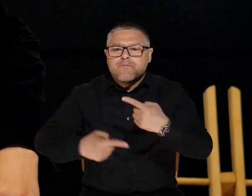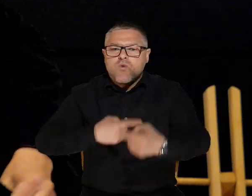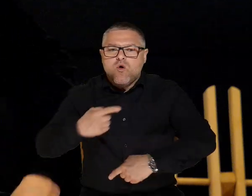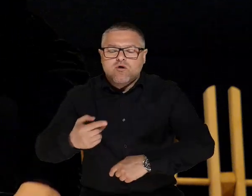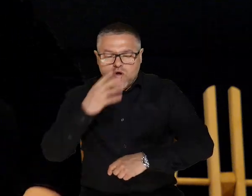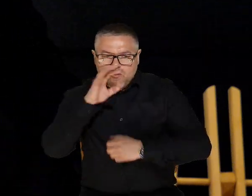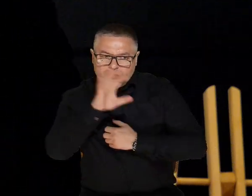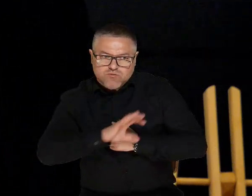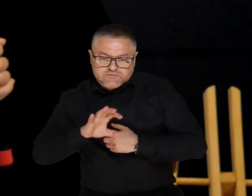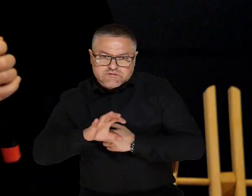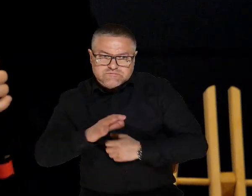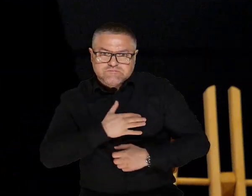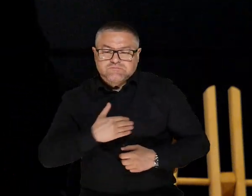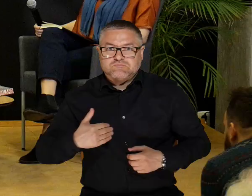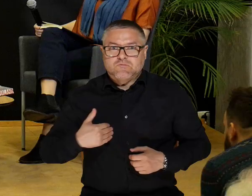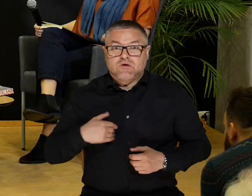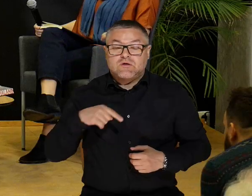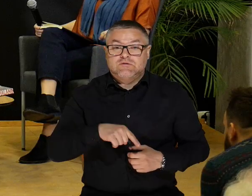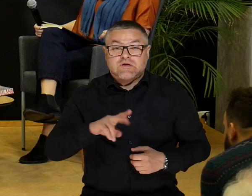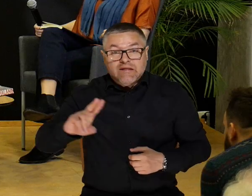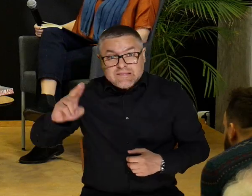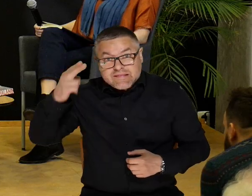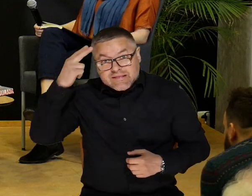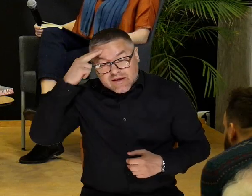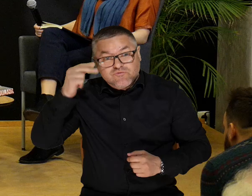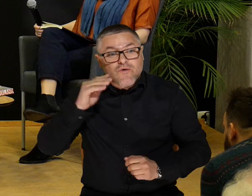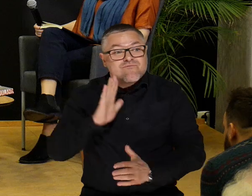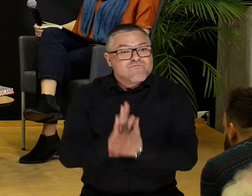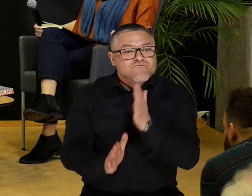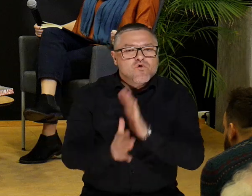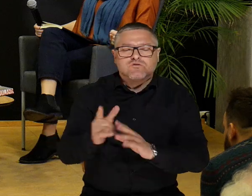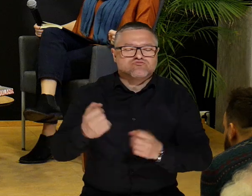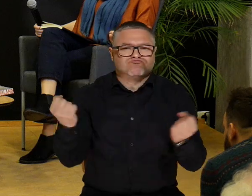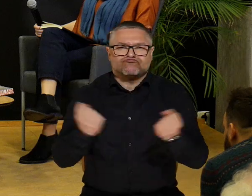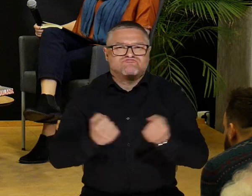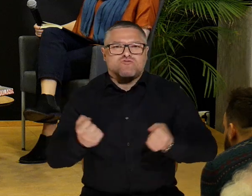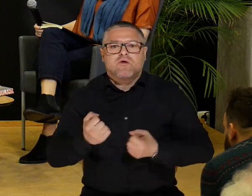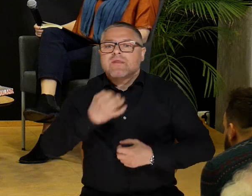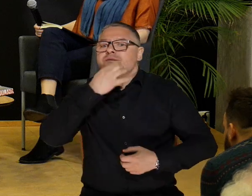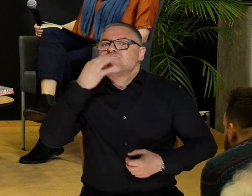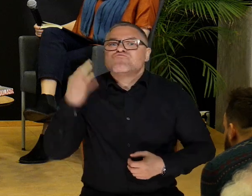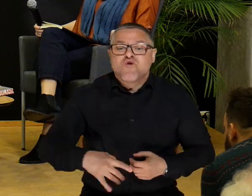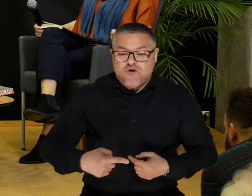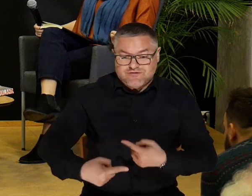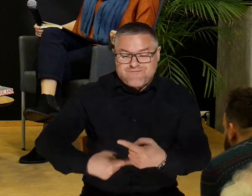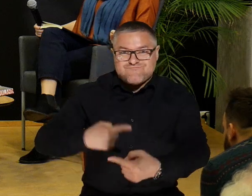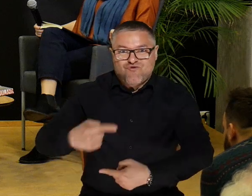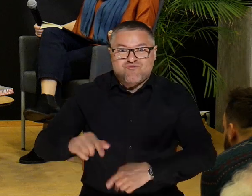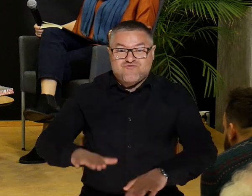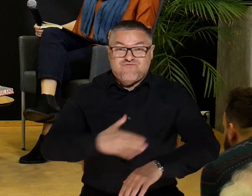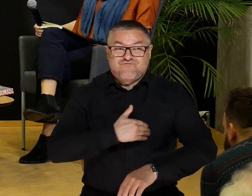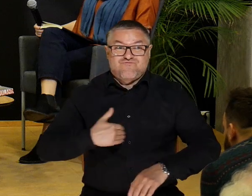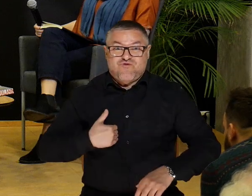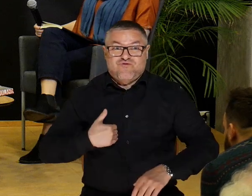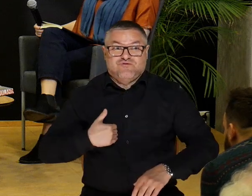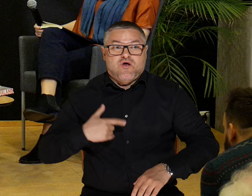zaobserwował coś, co go bardzo uderzyło, że taka traumatyzacja wojenna jest stosunkowo najsilniejsza w najmłodszym pokoleniu z tych, które badał w Polsce. To znaczy